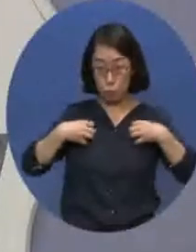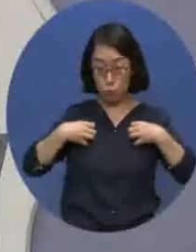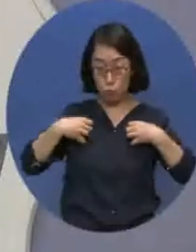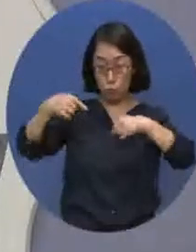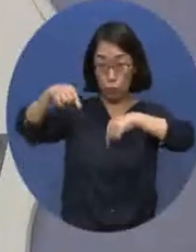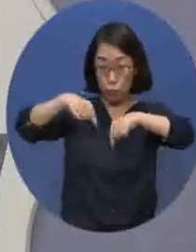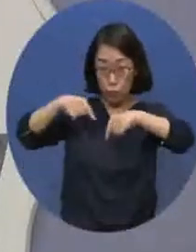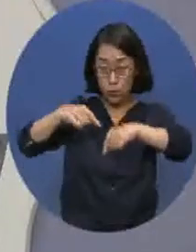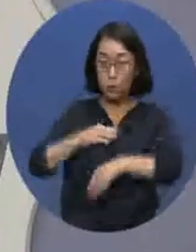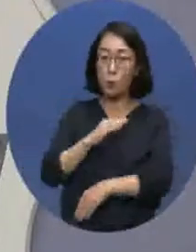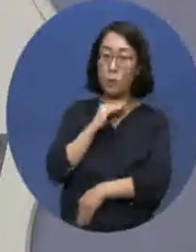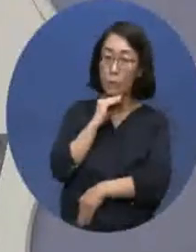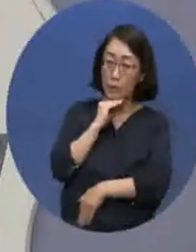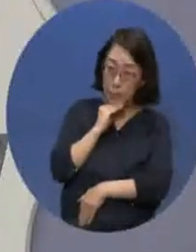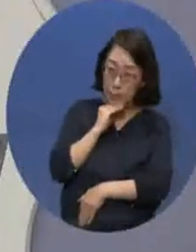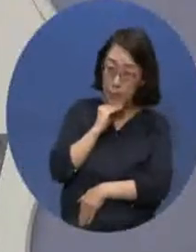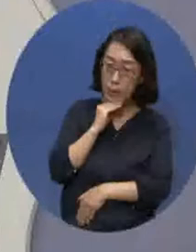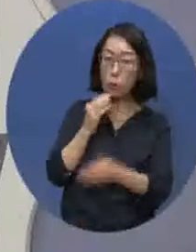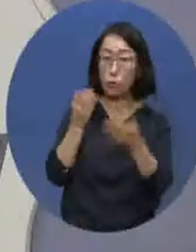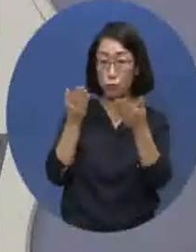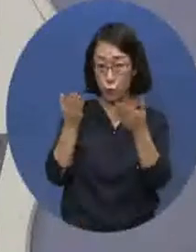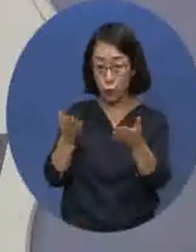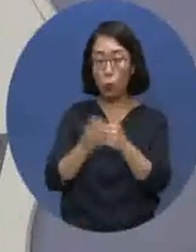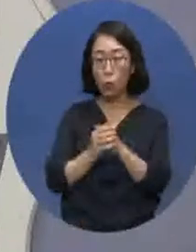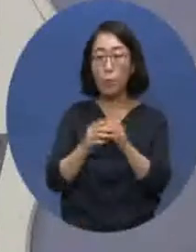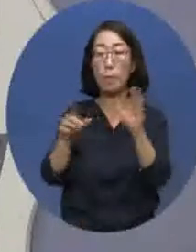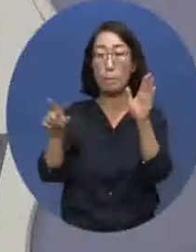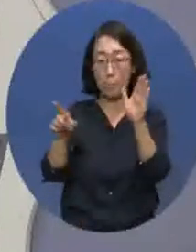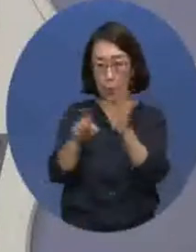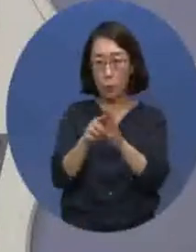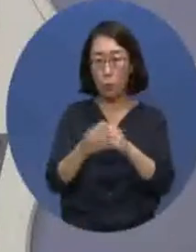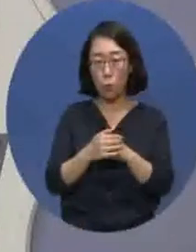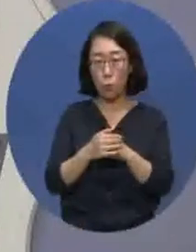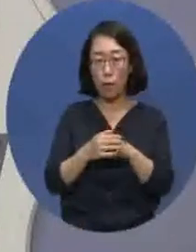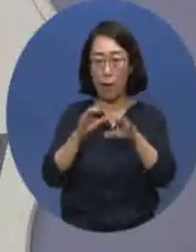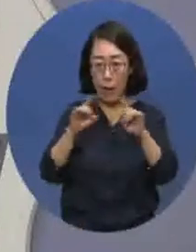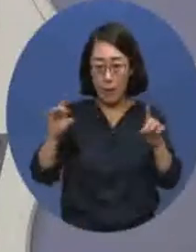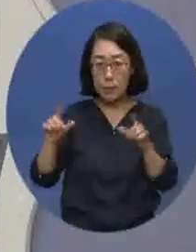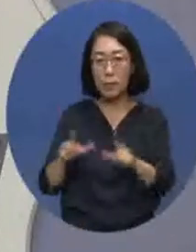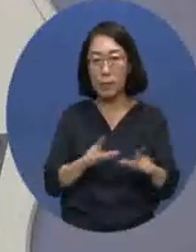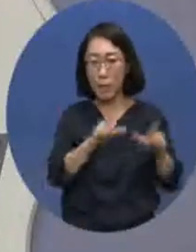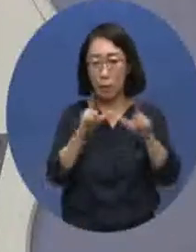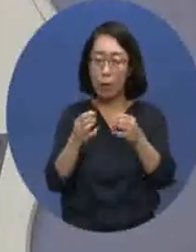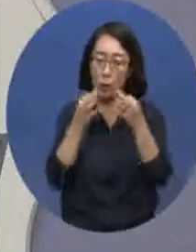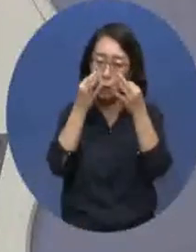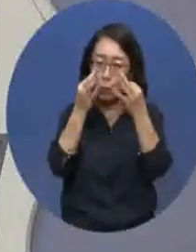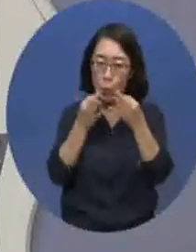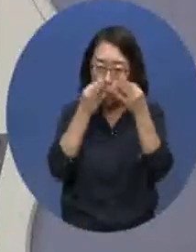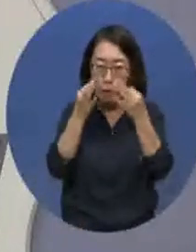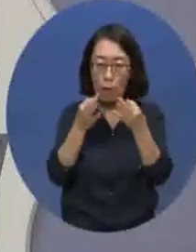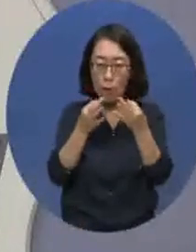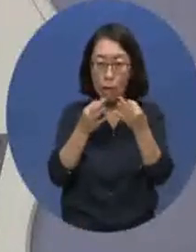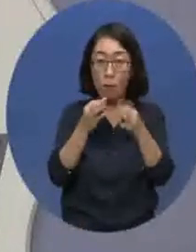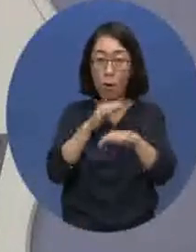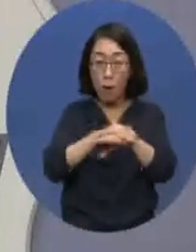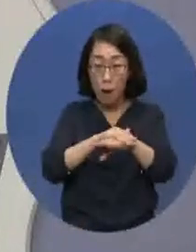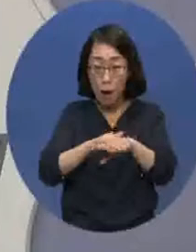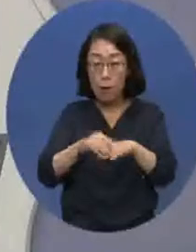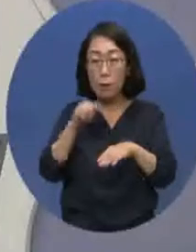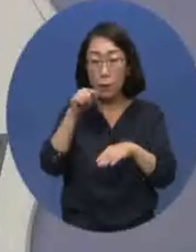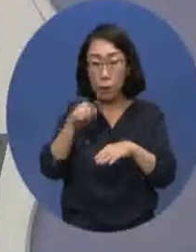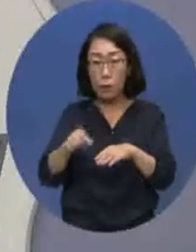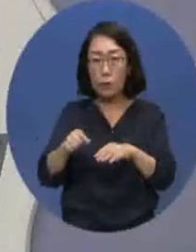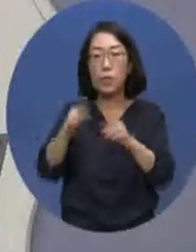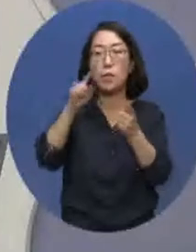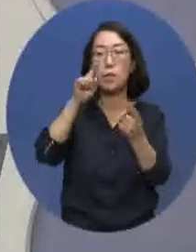기다려 주고 또 내가 있는 자리에서 성실하게 충실 한 어떤 이런 모습으로 하는 것이